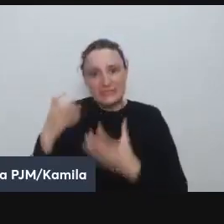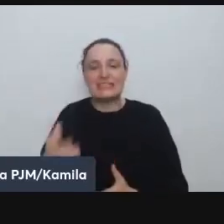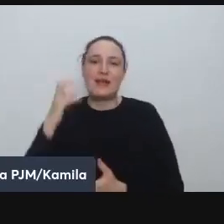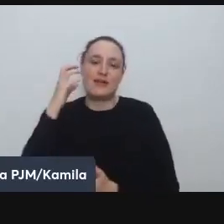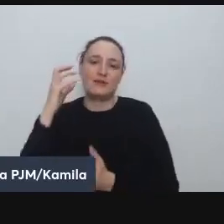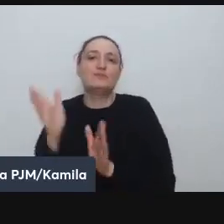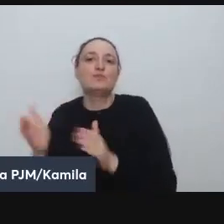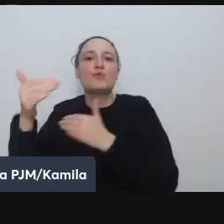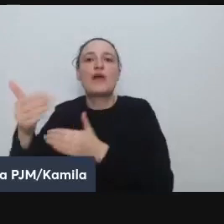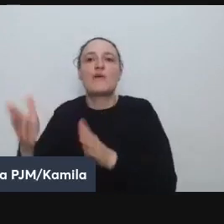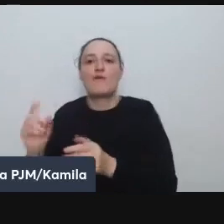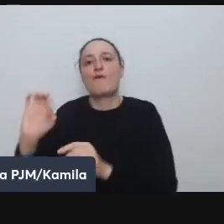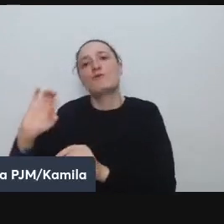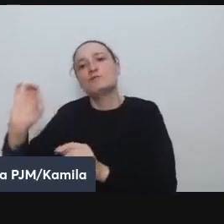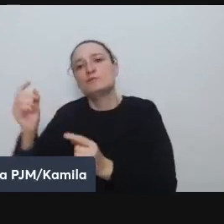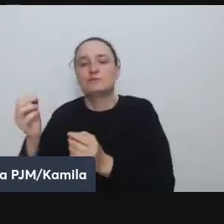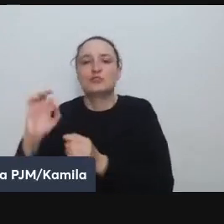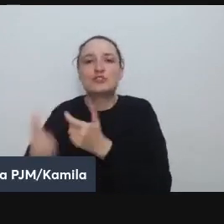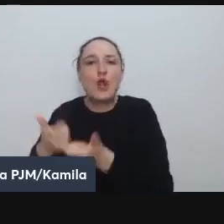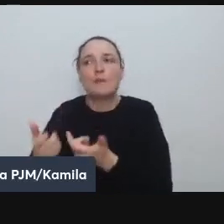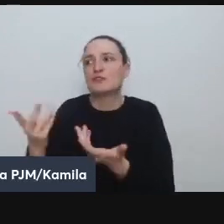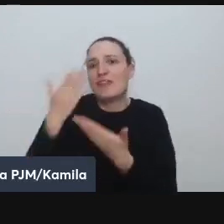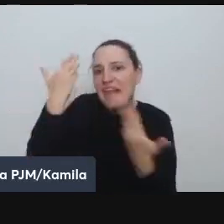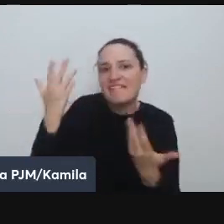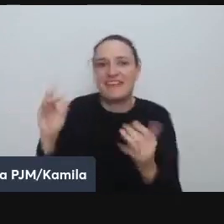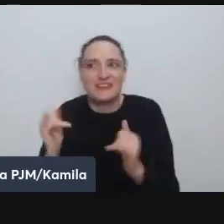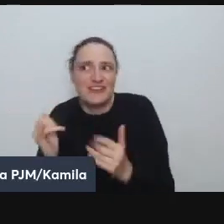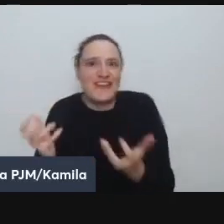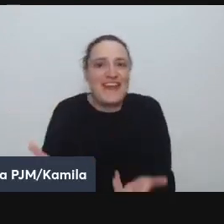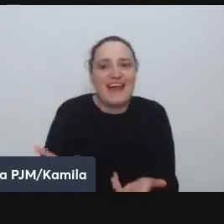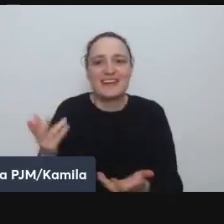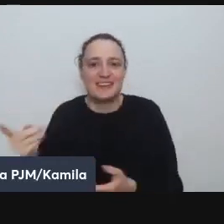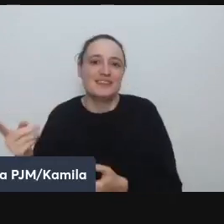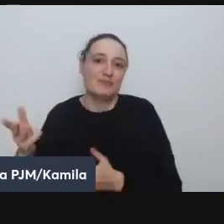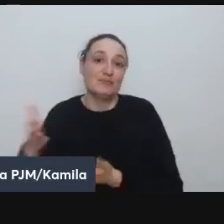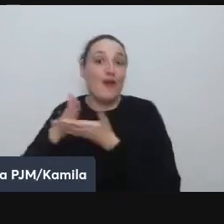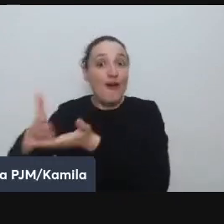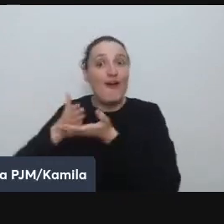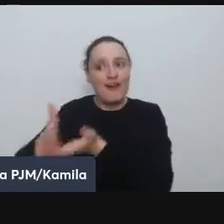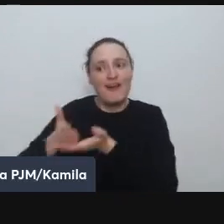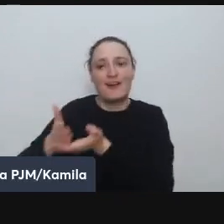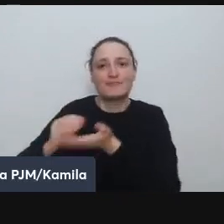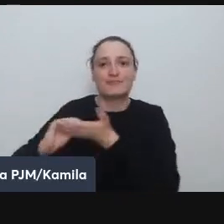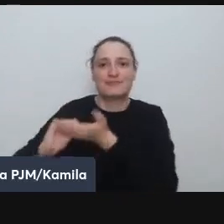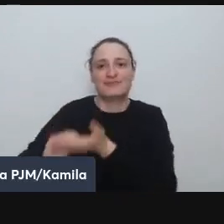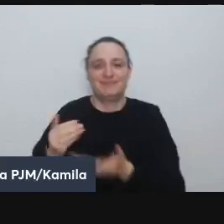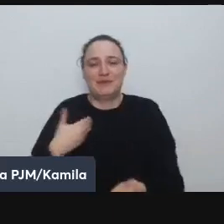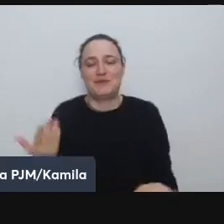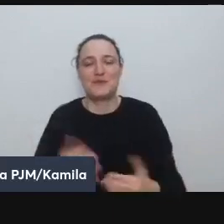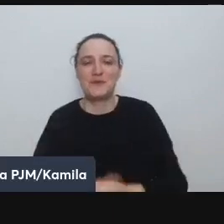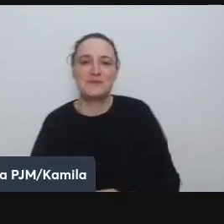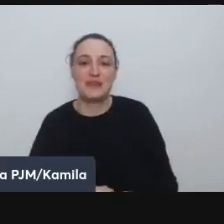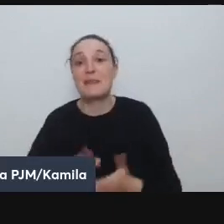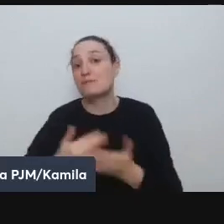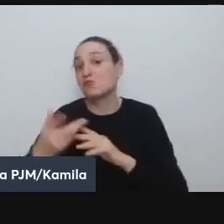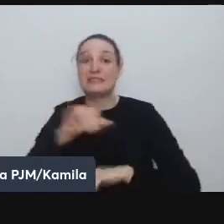u siebie i tak się zastanawia, do kogo uderzyć, gdzie zacząć, nie? I tam jakimiś radami się podzieliłam, nie? Że może do